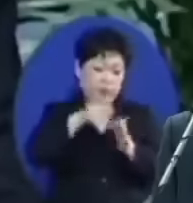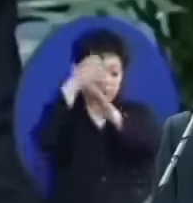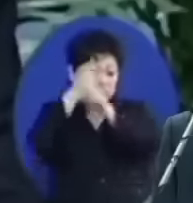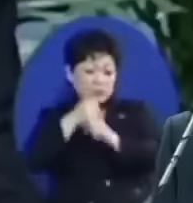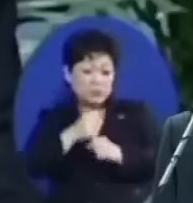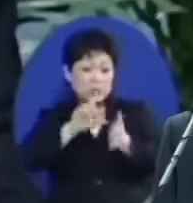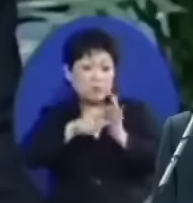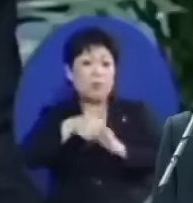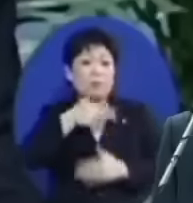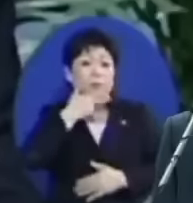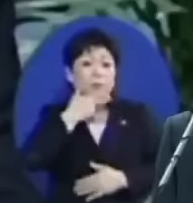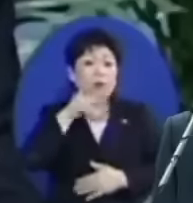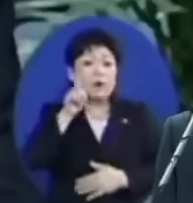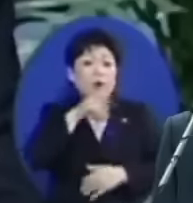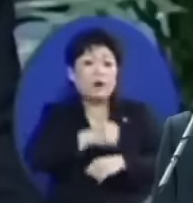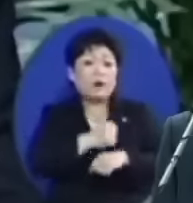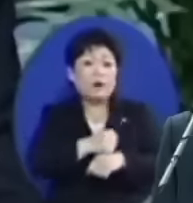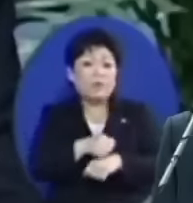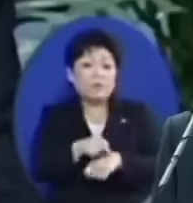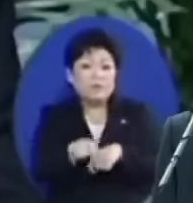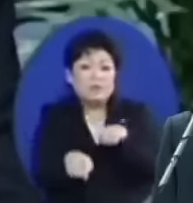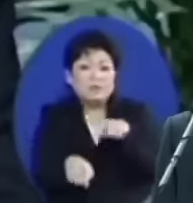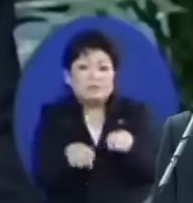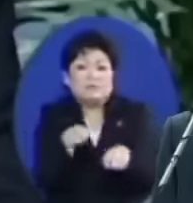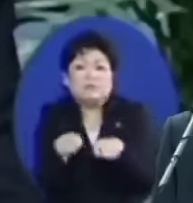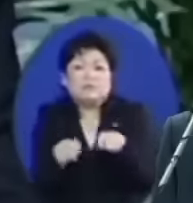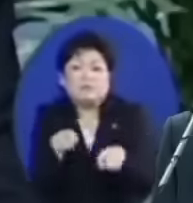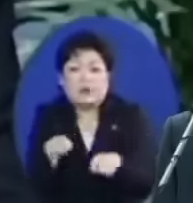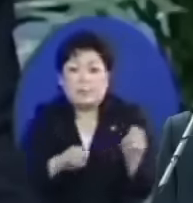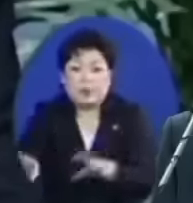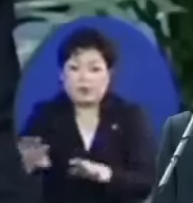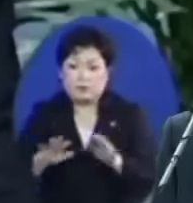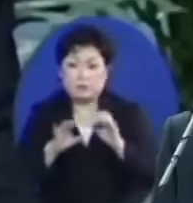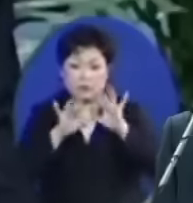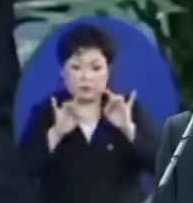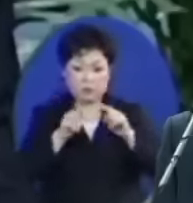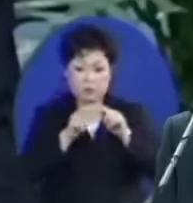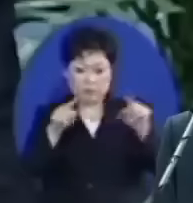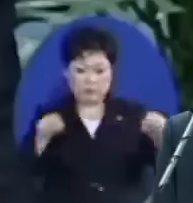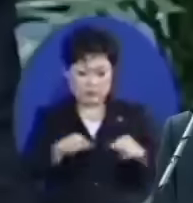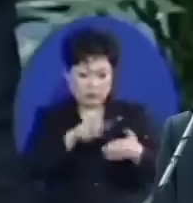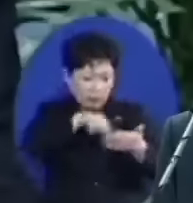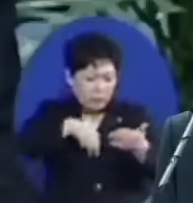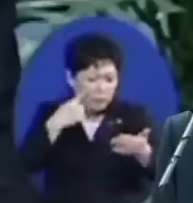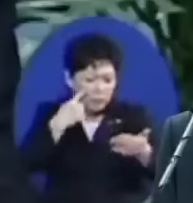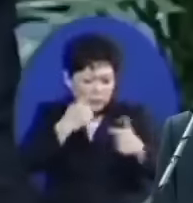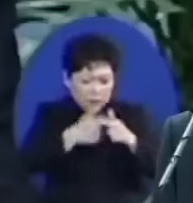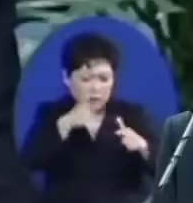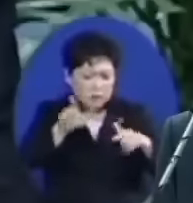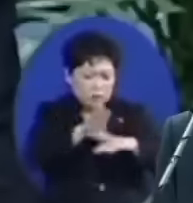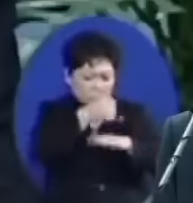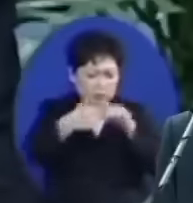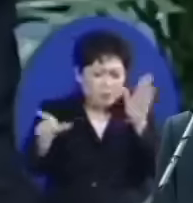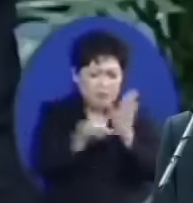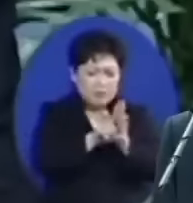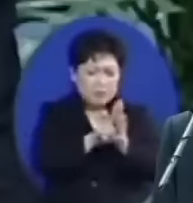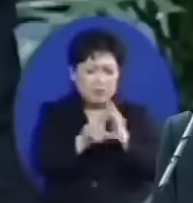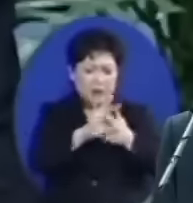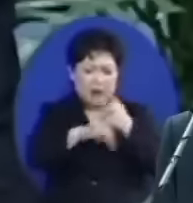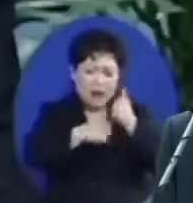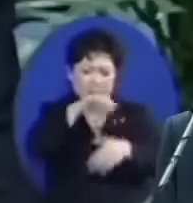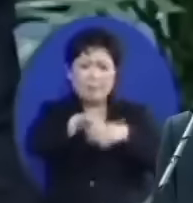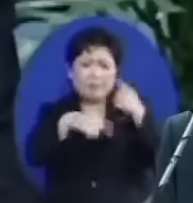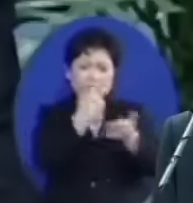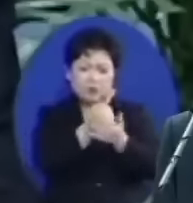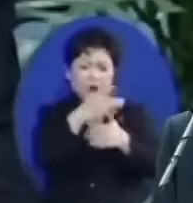없습니다. 그래서 불불 기어가서 내버려 놓은 그 전도지를 읽으니까 예수 그리스도를 믿으면 하나님께 나올 수 있고